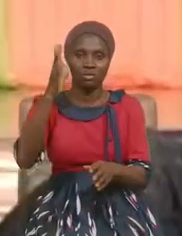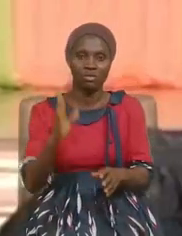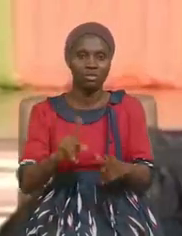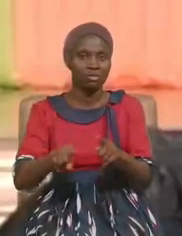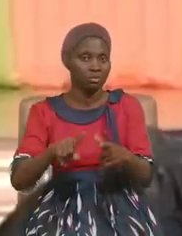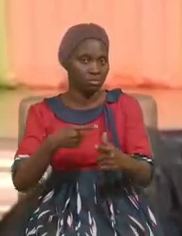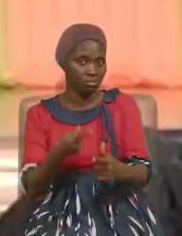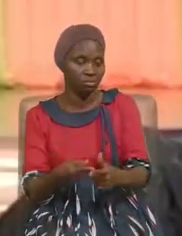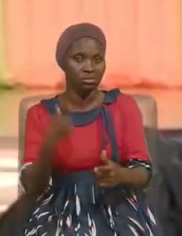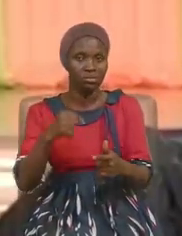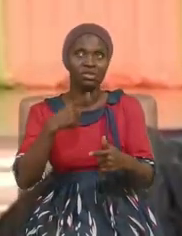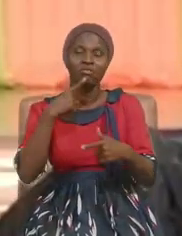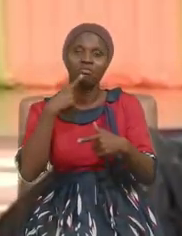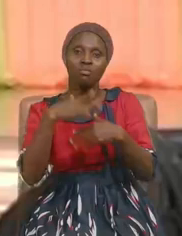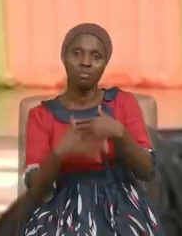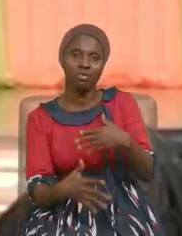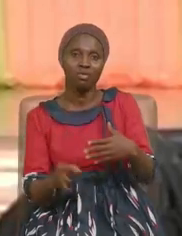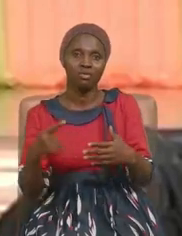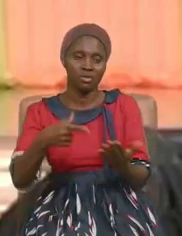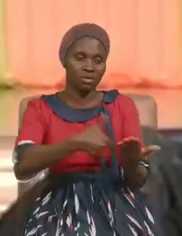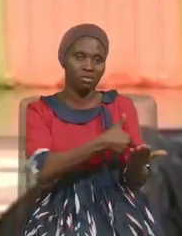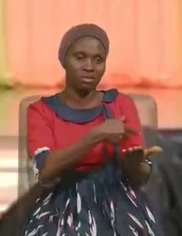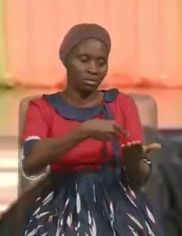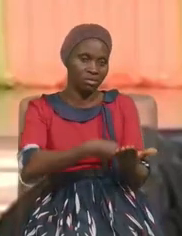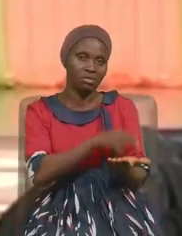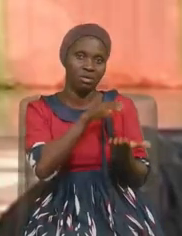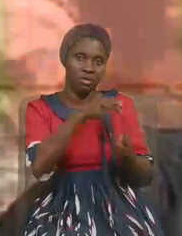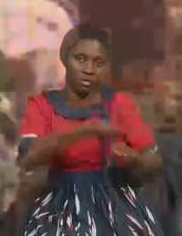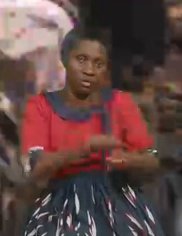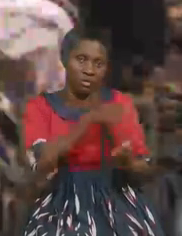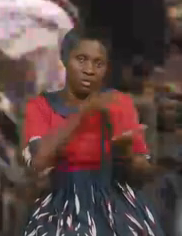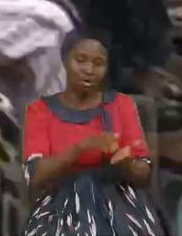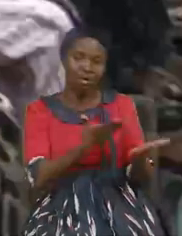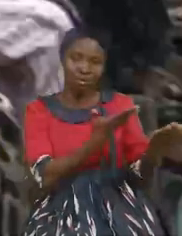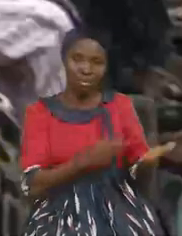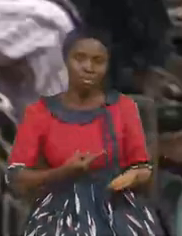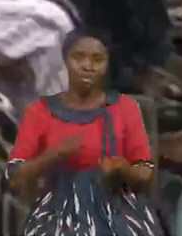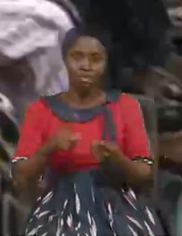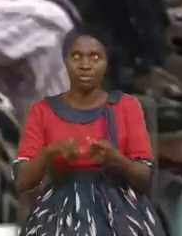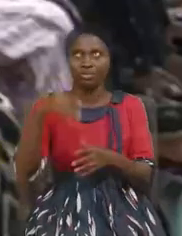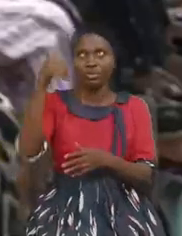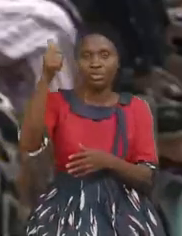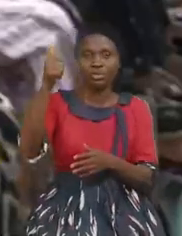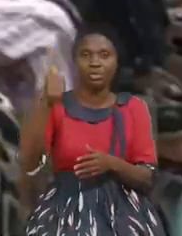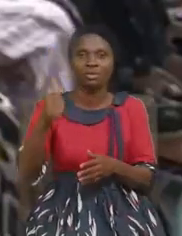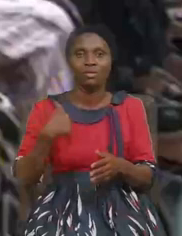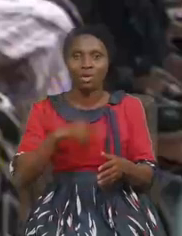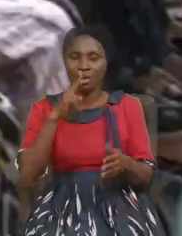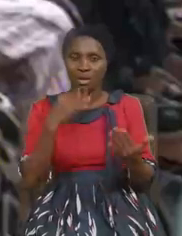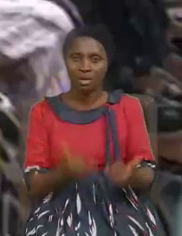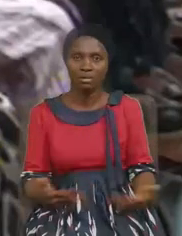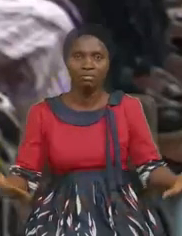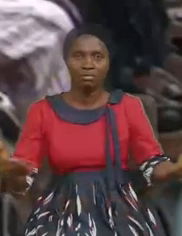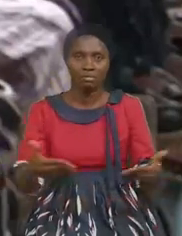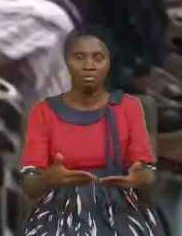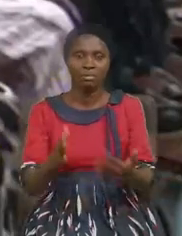l'agneau nous ramène à lui. Nous sommes réconciliés à Dieu. Et il dit, après cela,